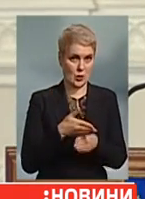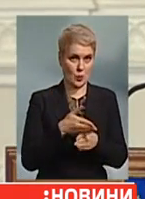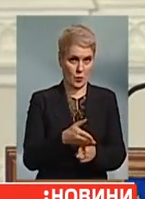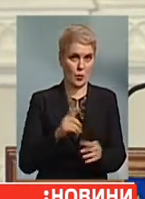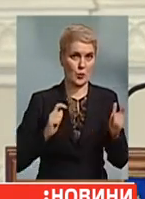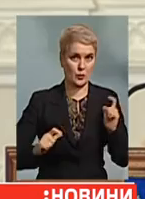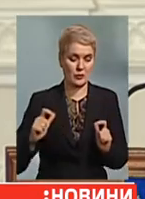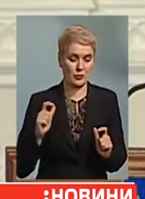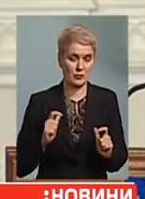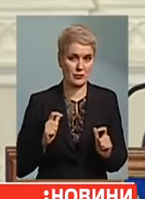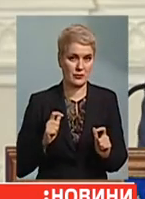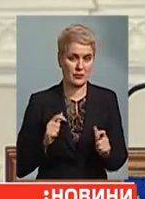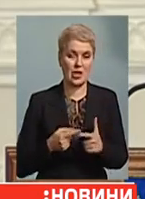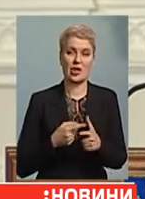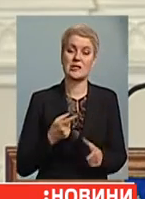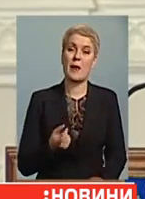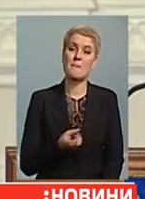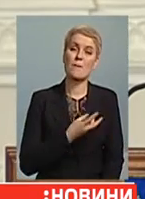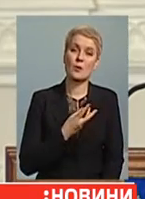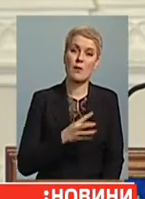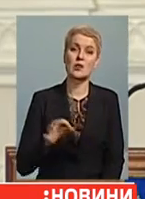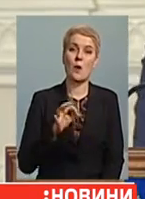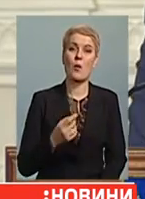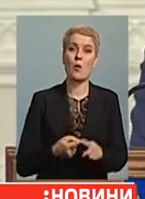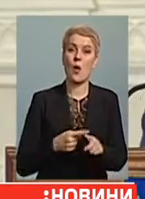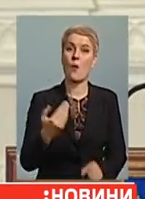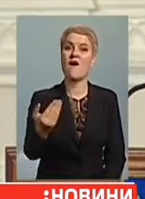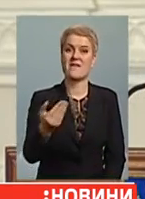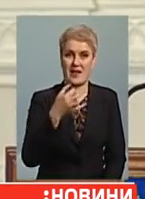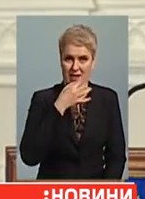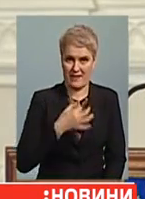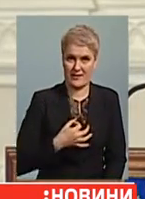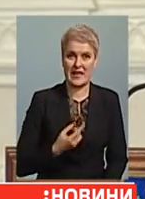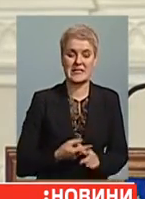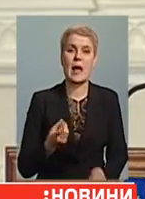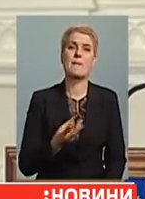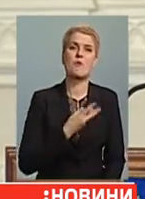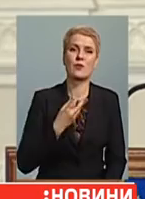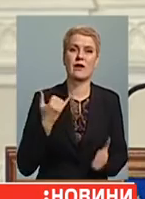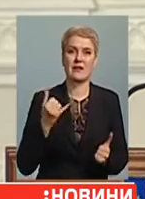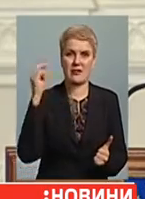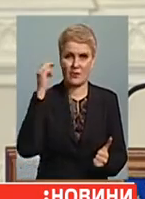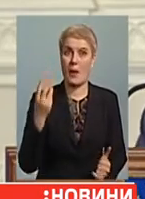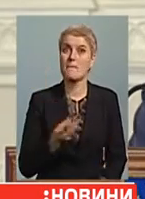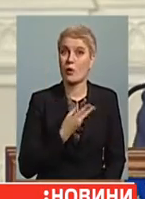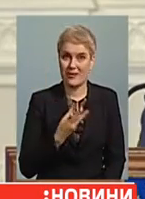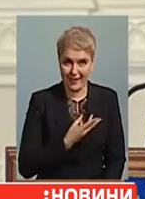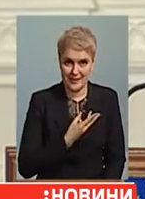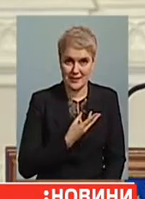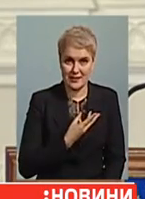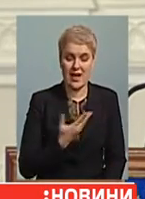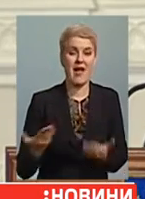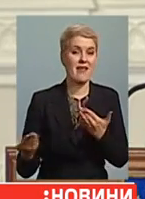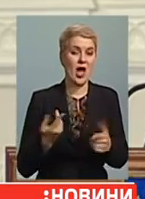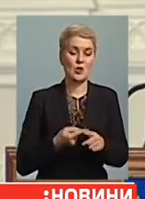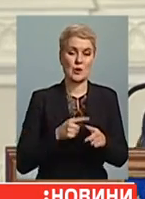студенту? Чи це мотивація, про яку ви щойно сказали? Чи це мотивація до навчання? Мотивація. Якщо це